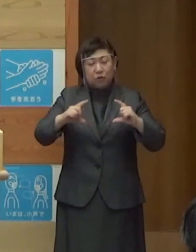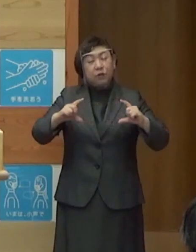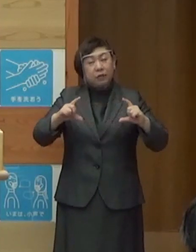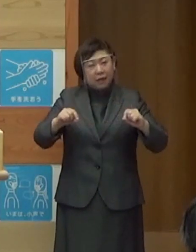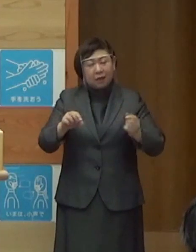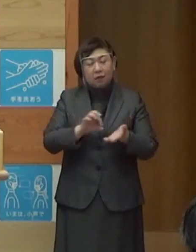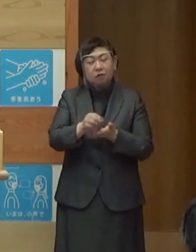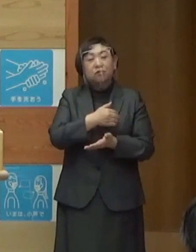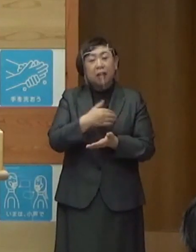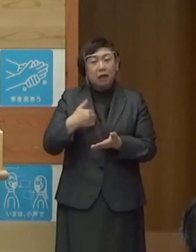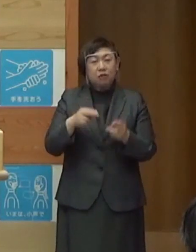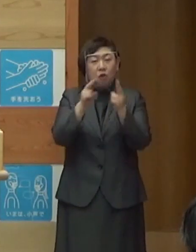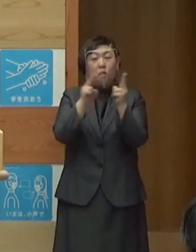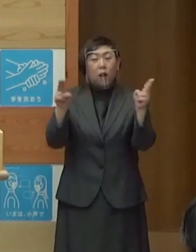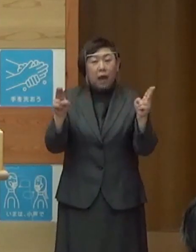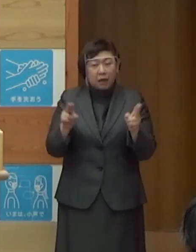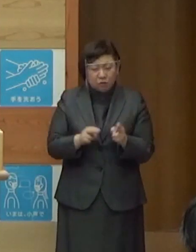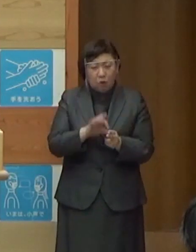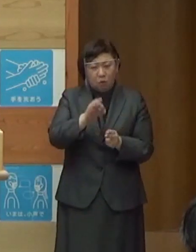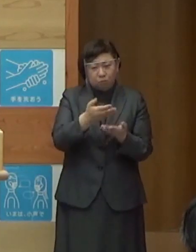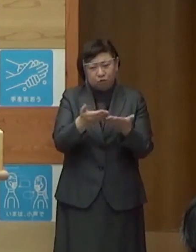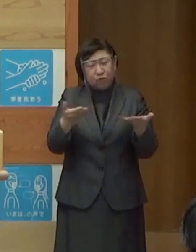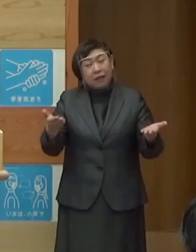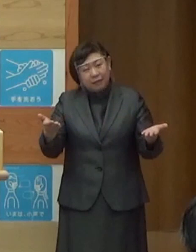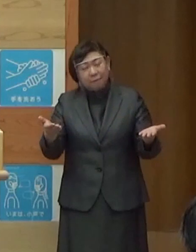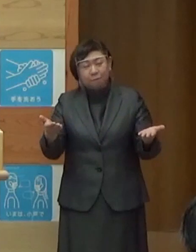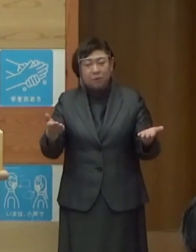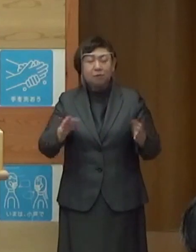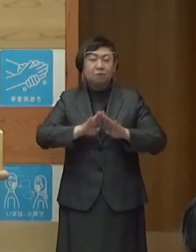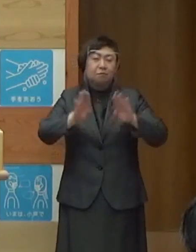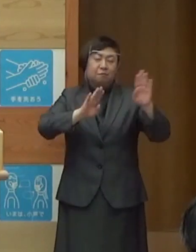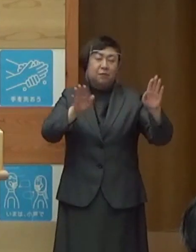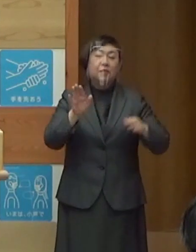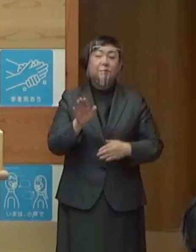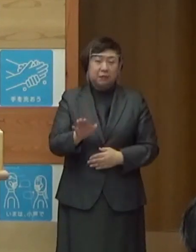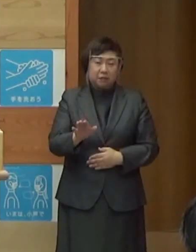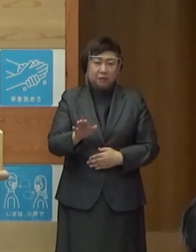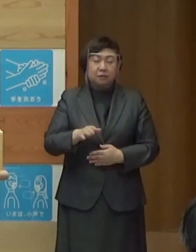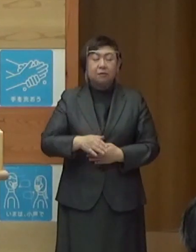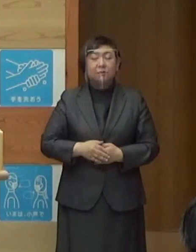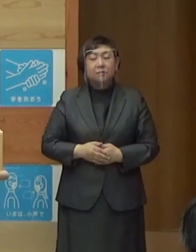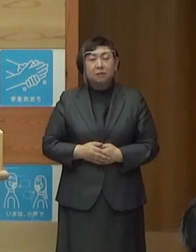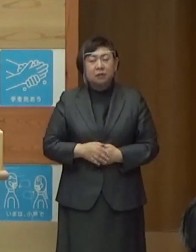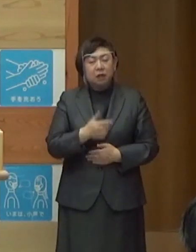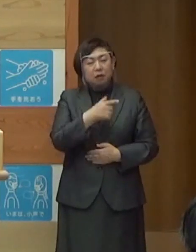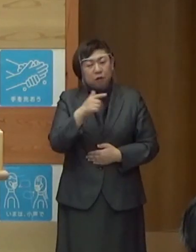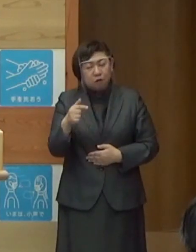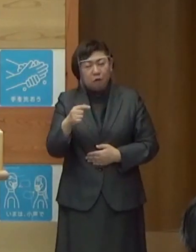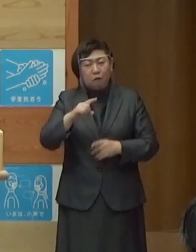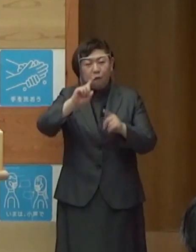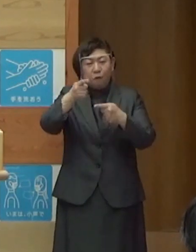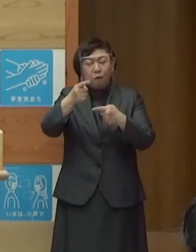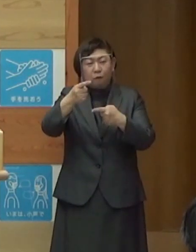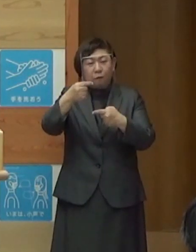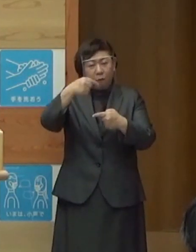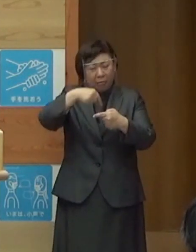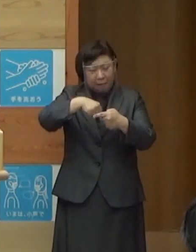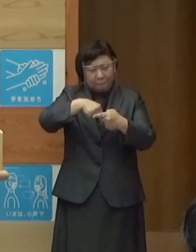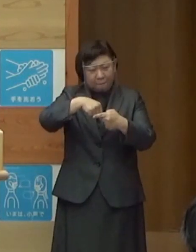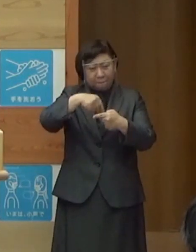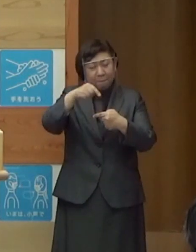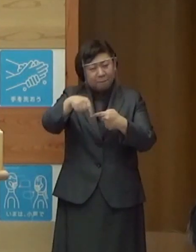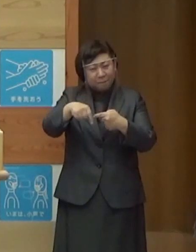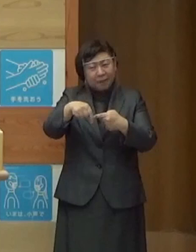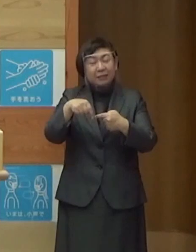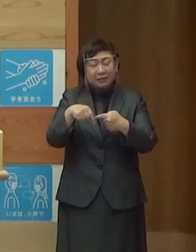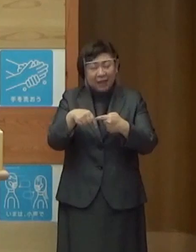利用できる北海道物産展、まあ、展開させていただいてます。まあ、いろいろ年末、お世話になった